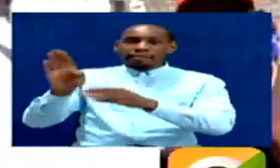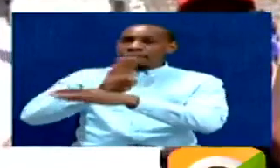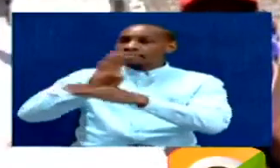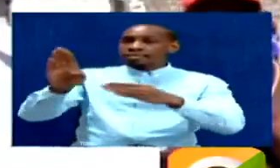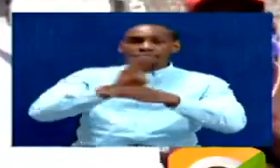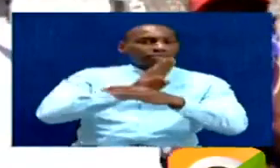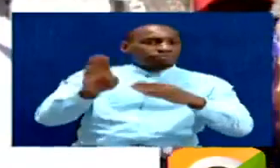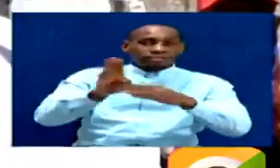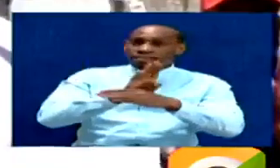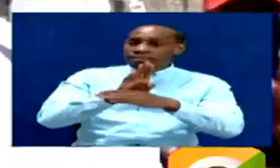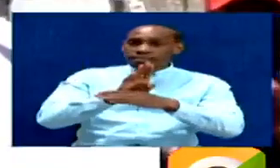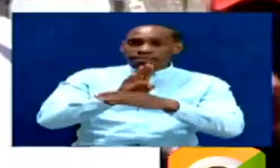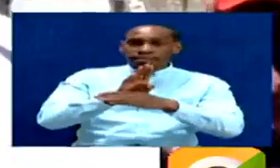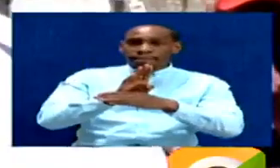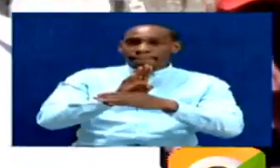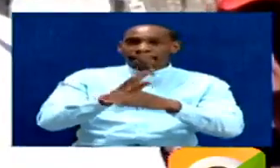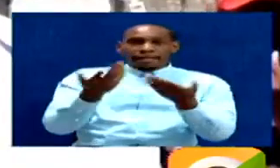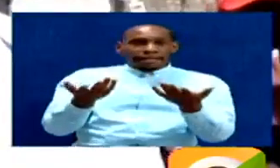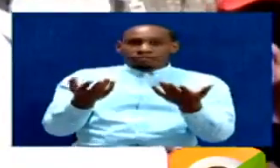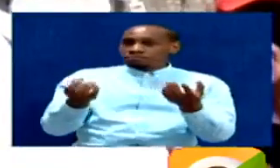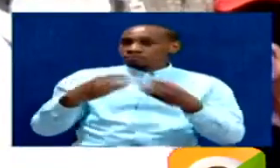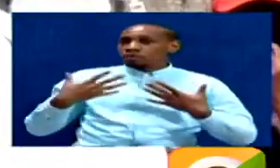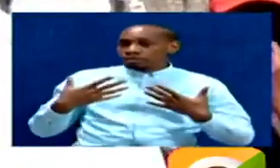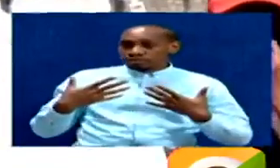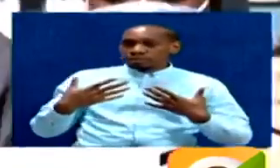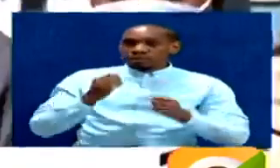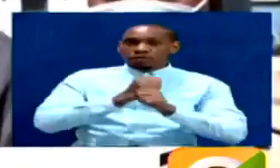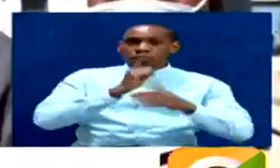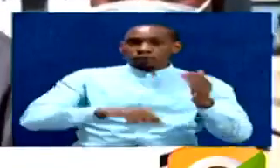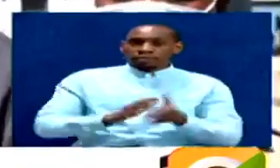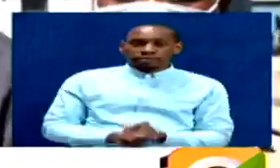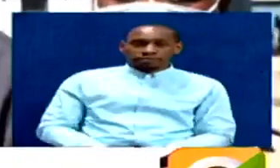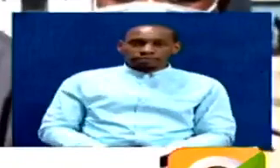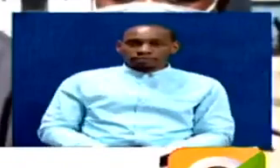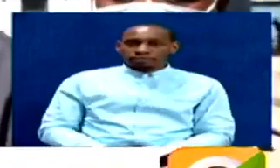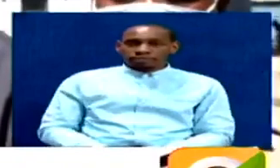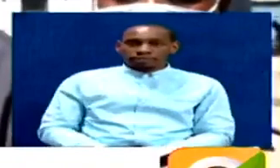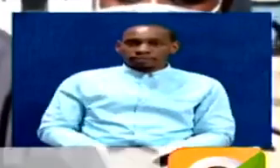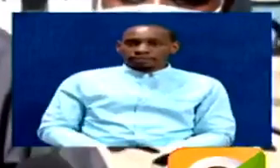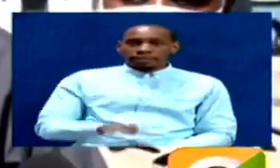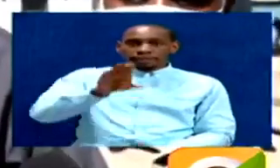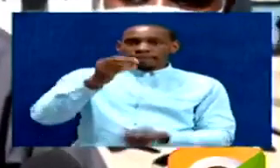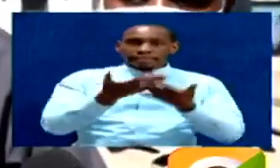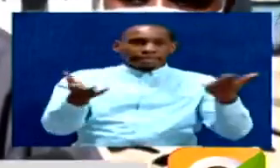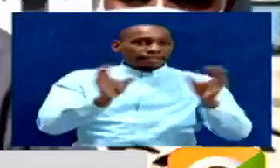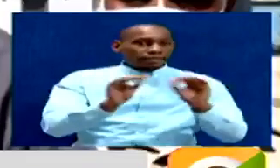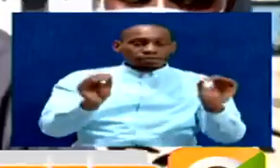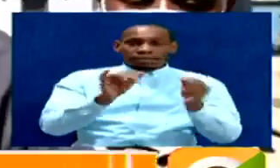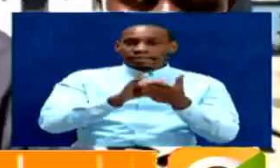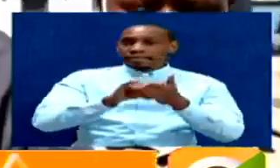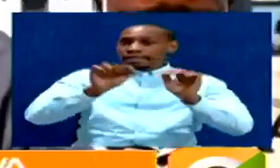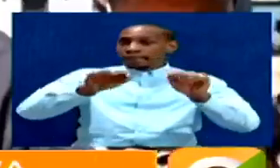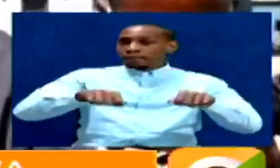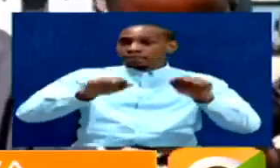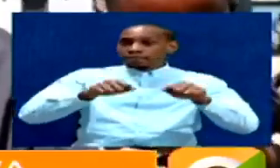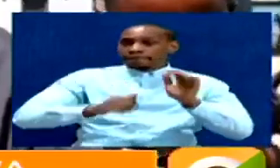nyingi, oh tuko hivi, tujui tuko vipi, hasa tunashindwa tutafanya nini? We did not find anything that could